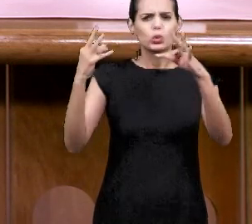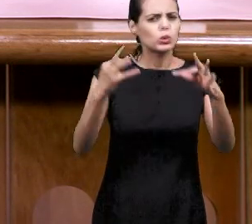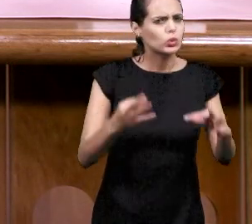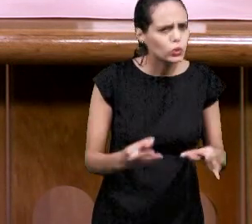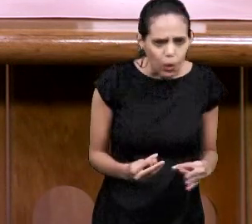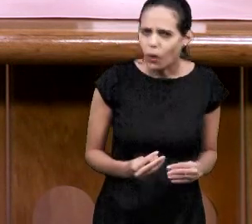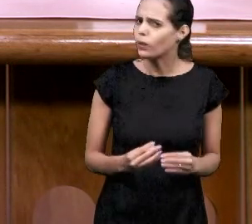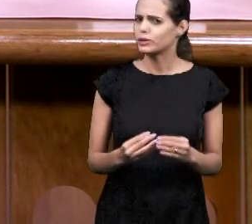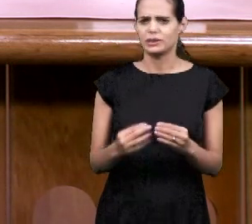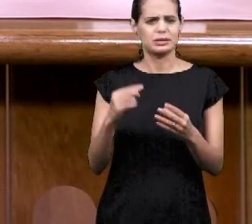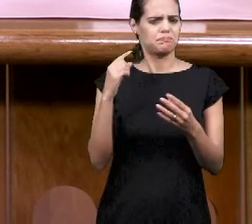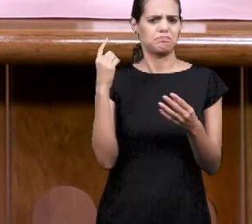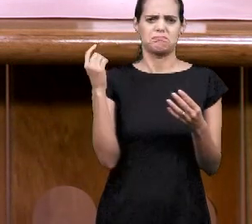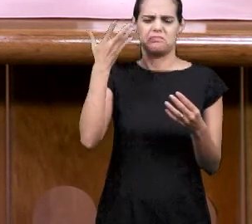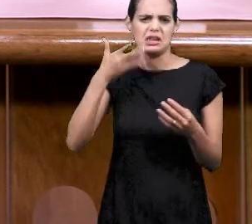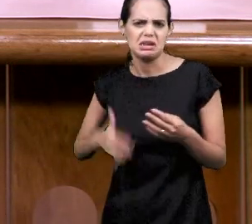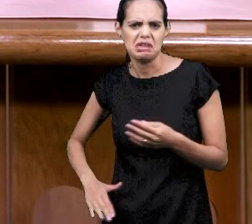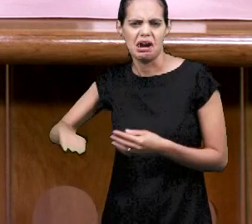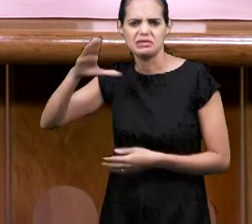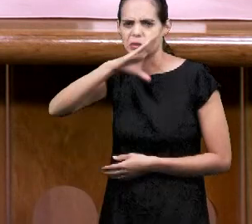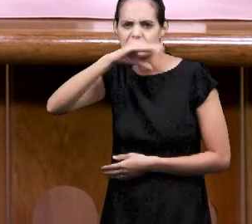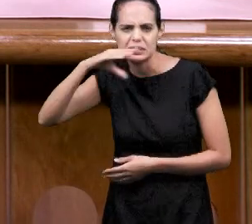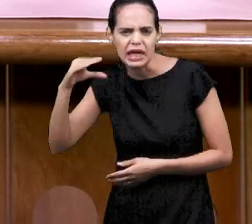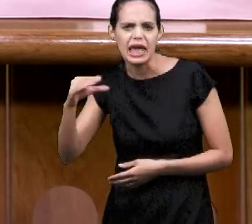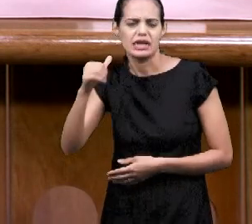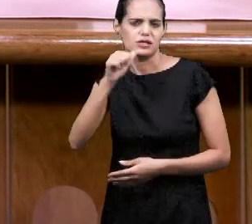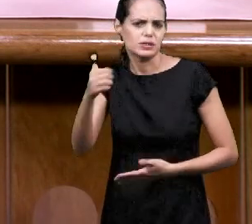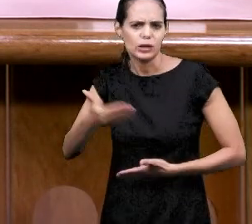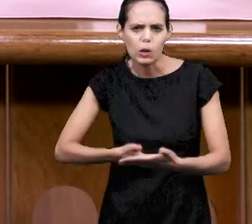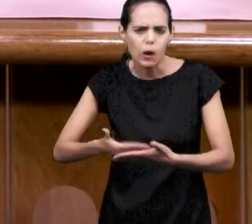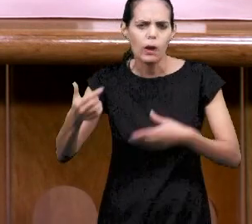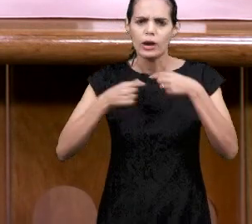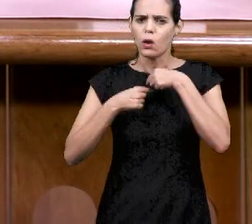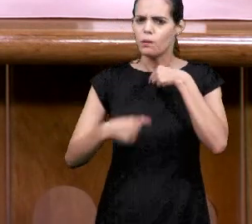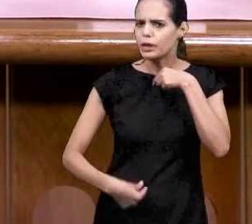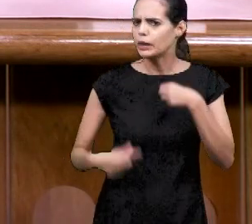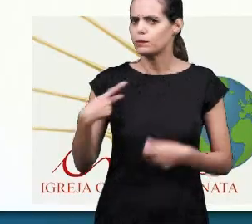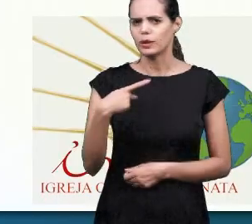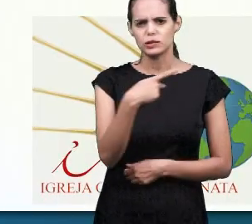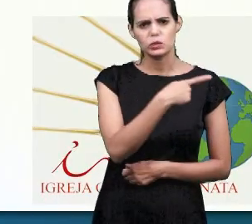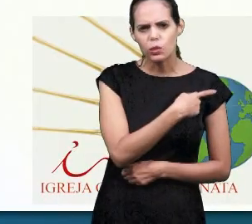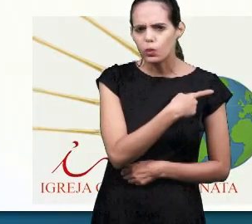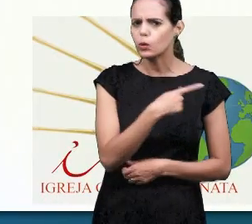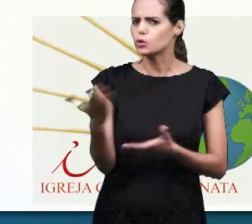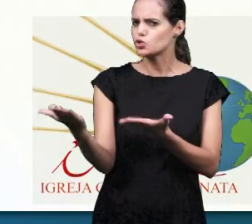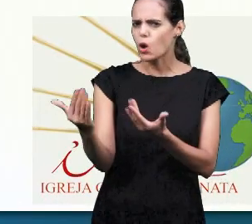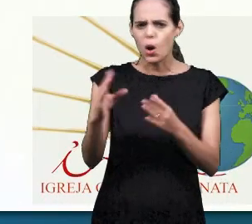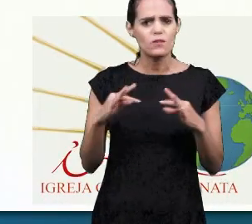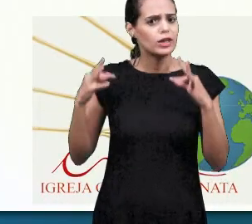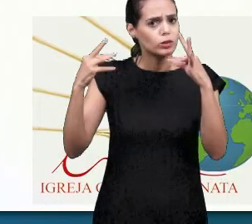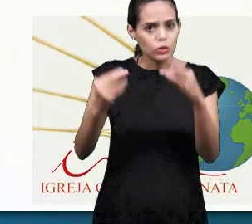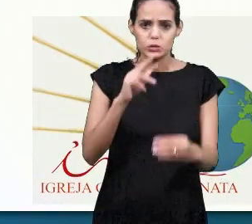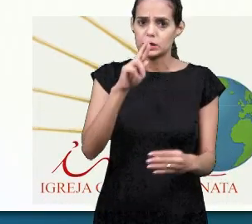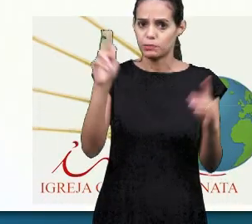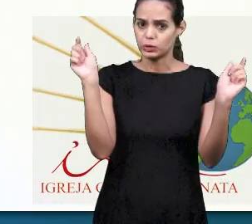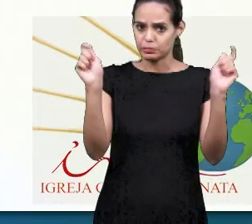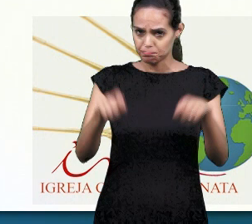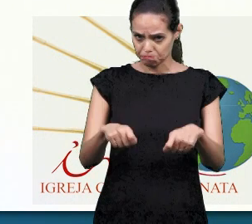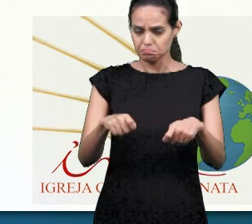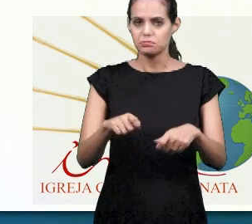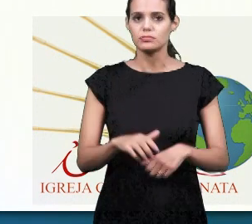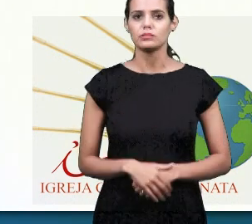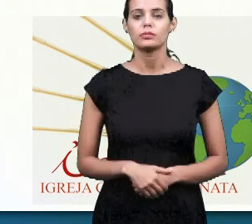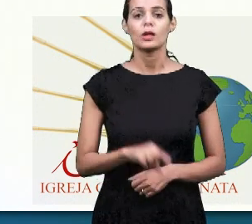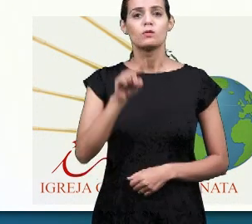et nous recevons le salut, la paix du Seigneur Jésus. Amen. Gloire à Dieu. Merci